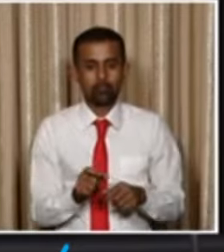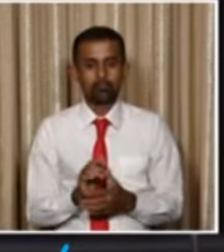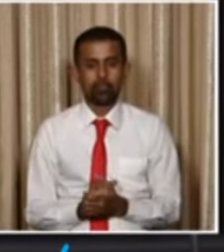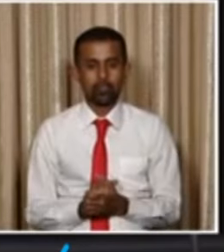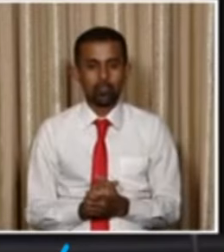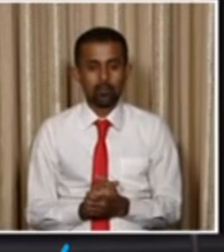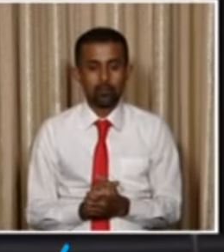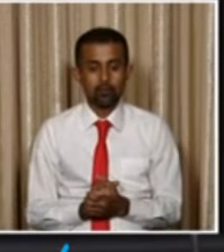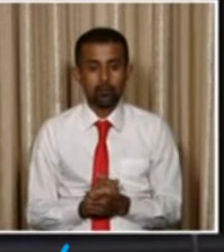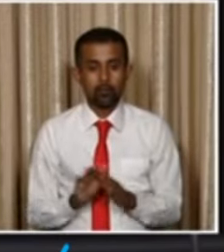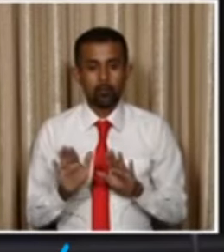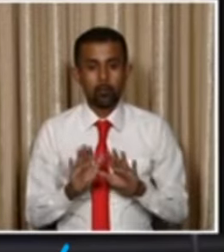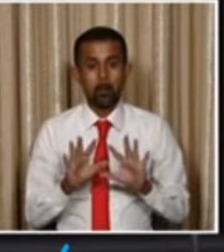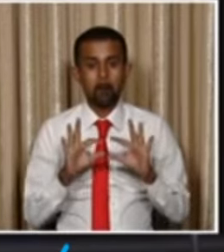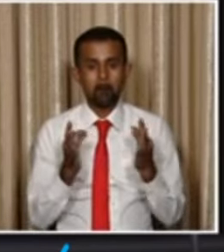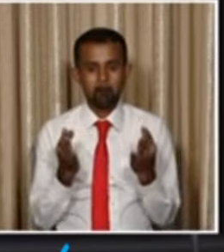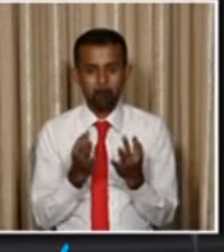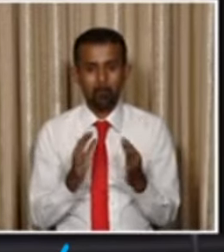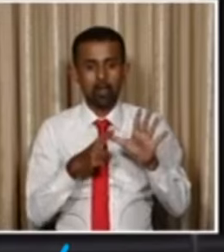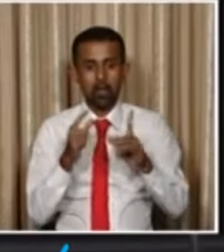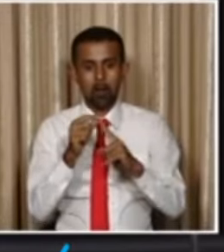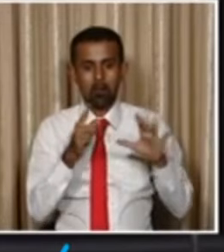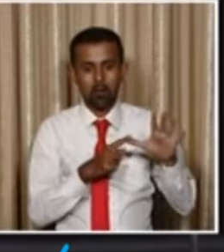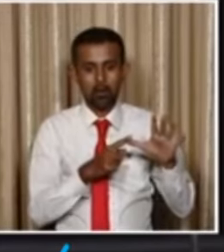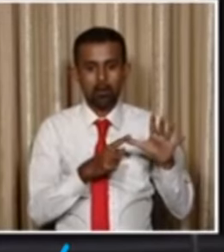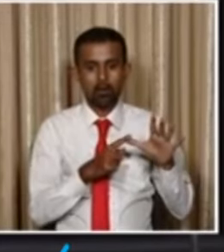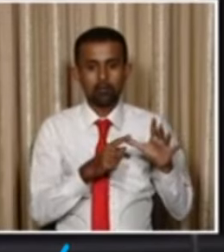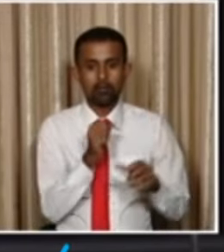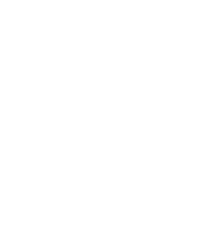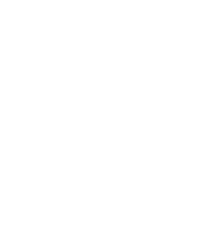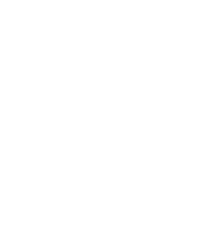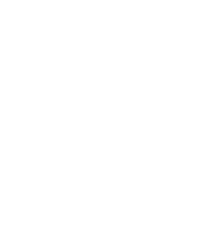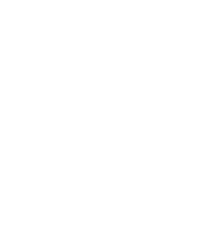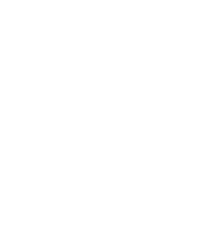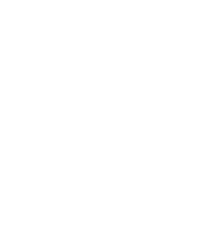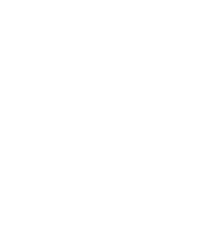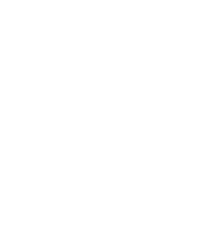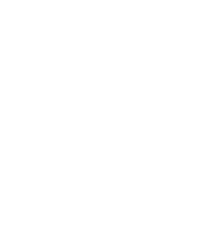பாப்பா இருந்தது போதும் இனி போப்பா என்று கூறி நேரத்துக்கு நன்றி கூறி விடைபெறுகின்றேன்.